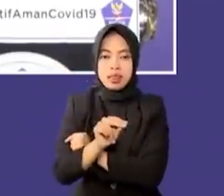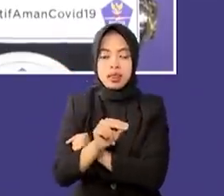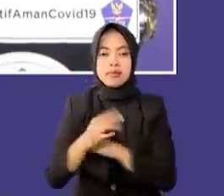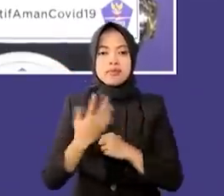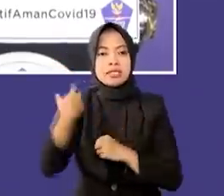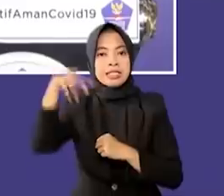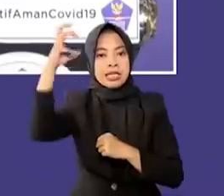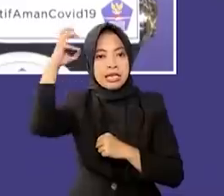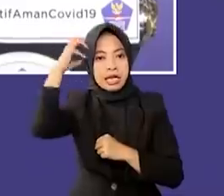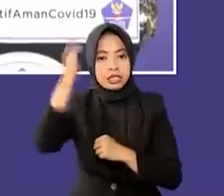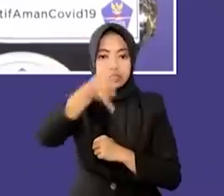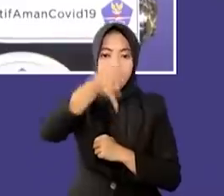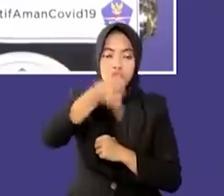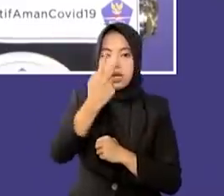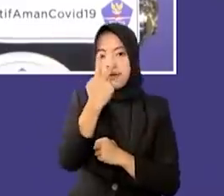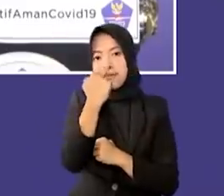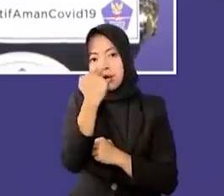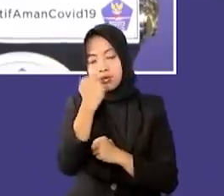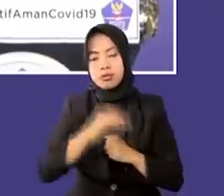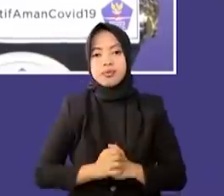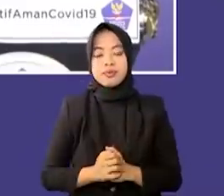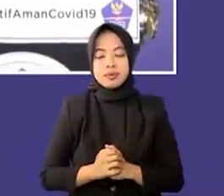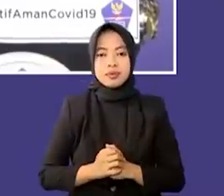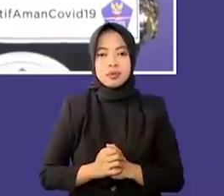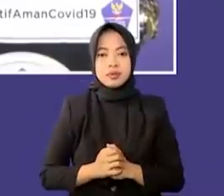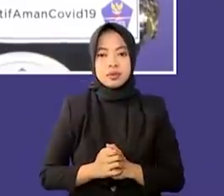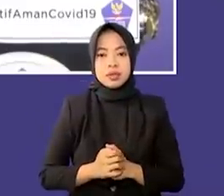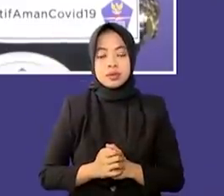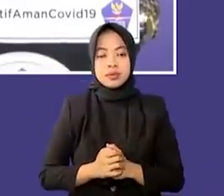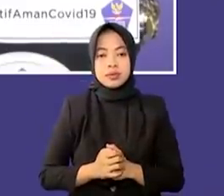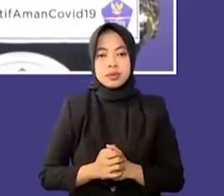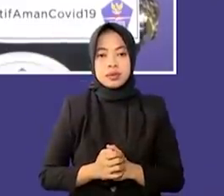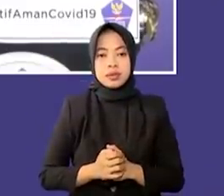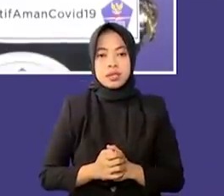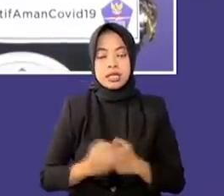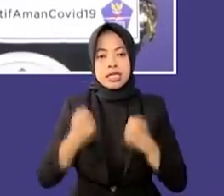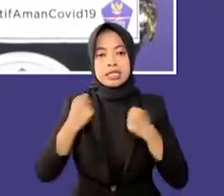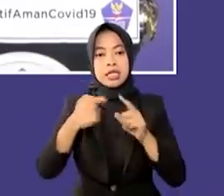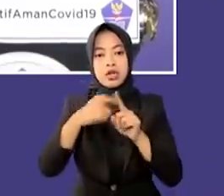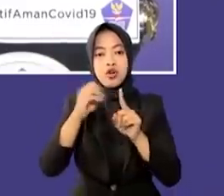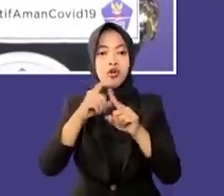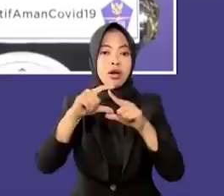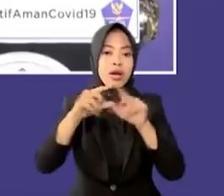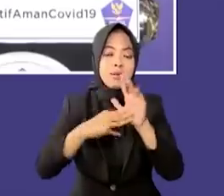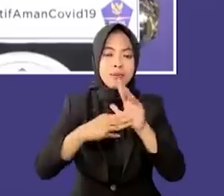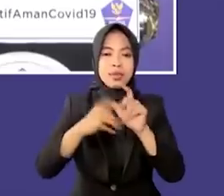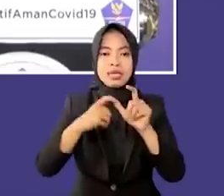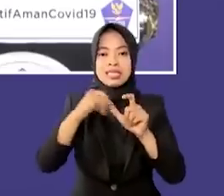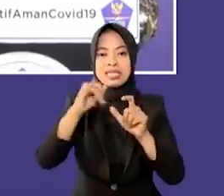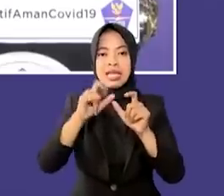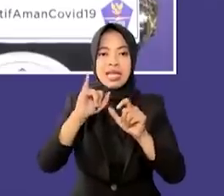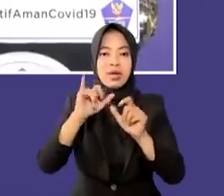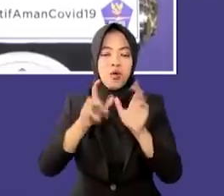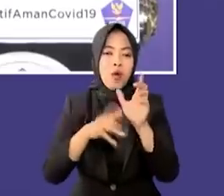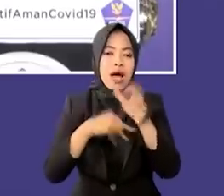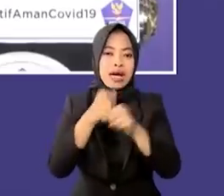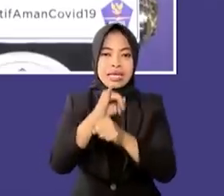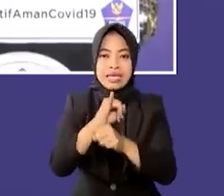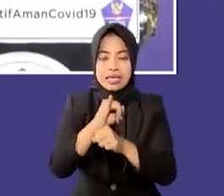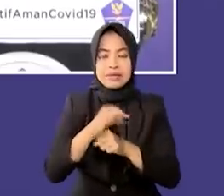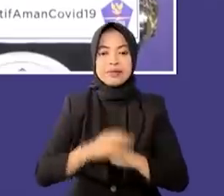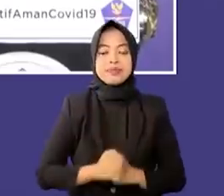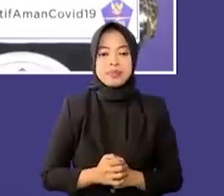Dinas Kesehatan Kota Bandung dan dari kesehatan Kodam 3 Siliwangi Oleh karena